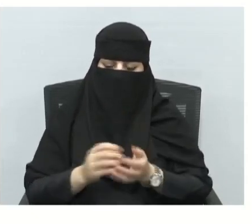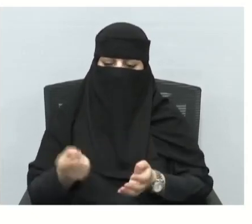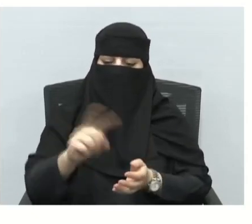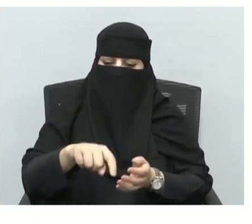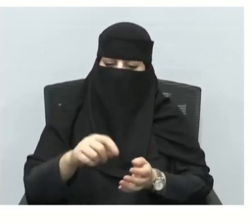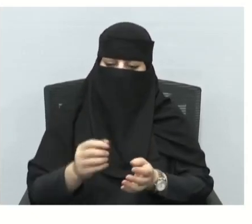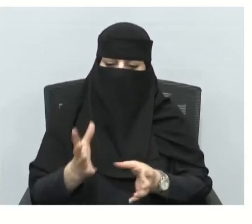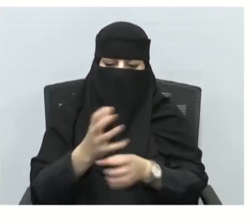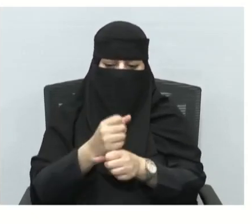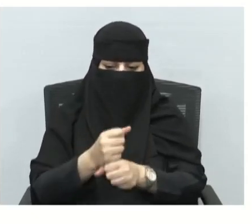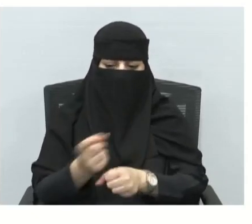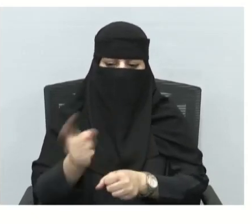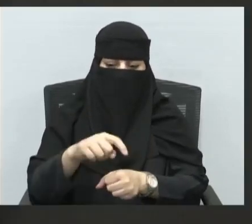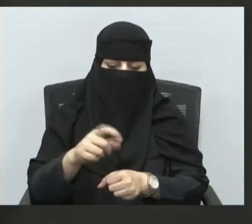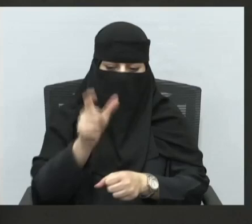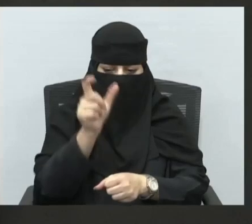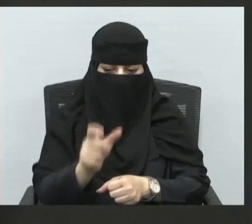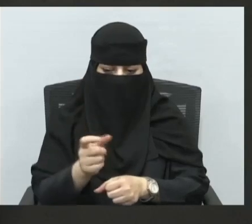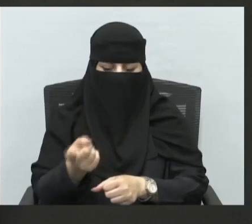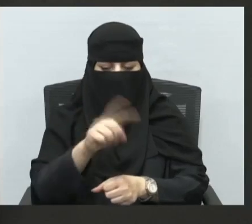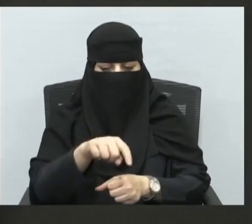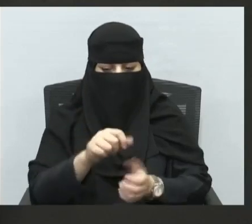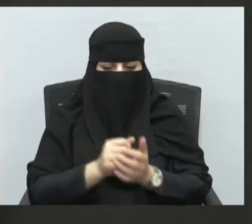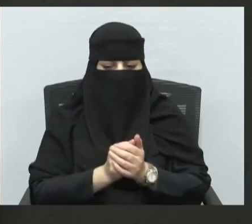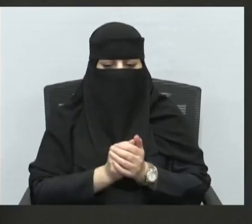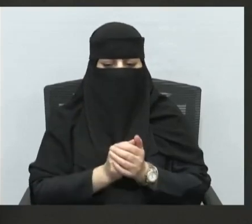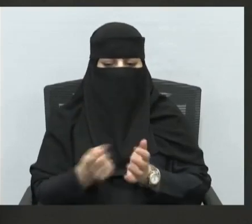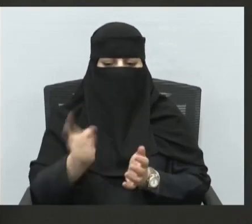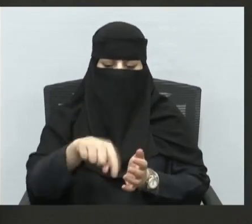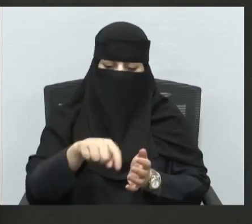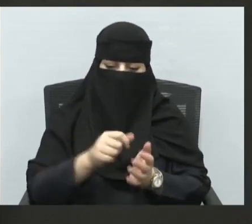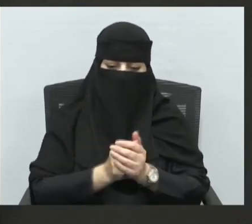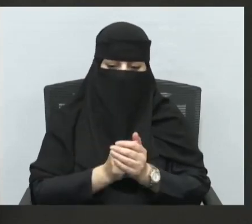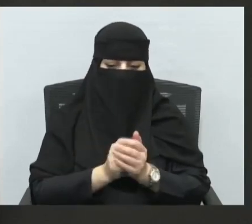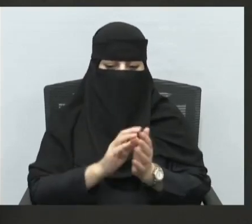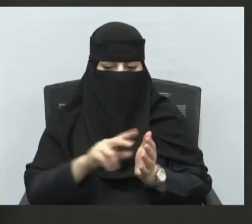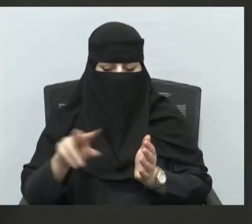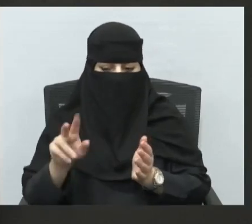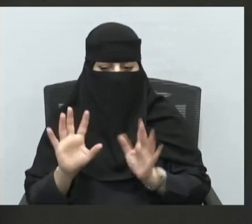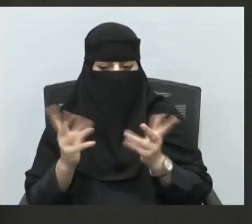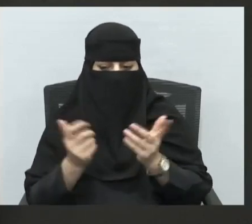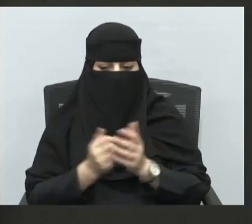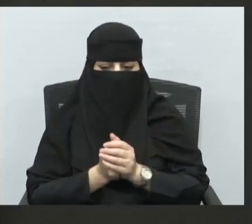شيء اخر تحافظ على الوانها وتحافظ على اشياء اخرى ما هي النظافه